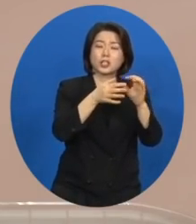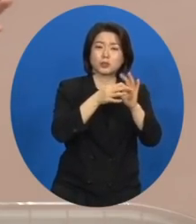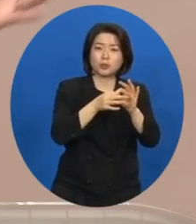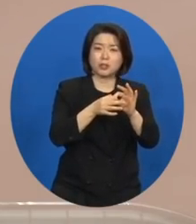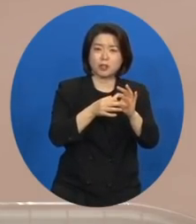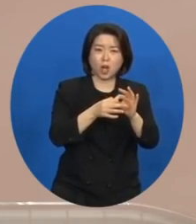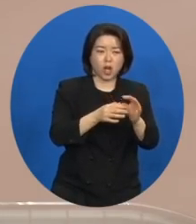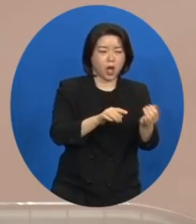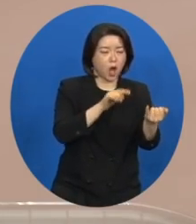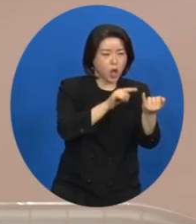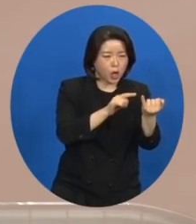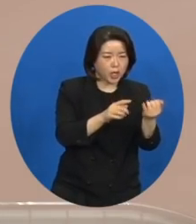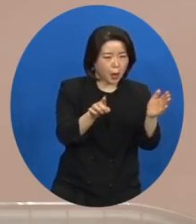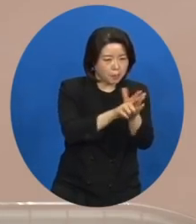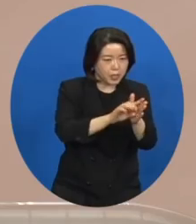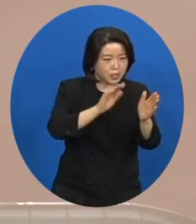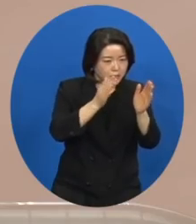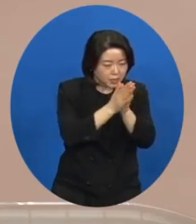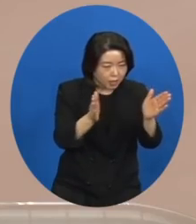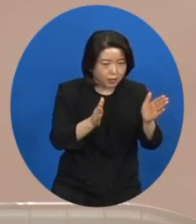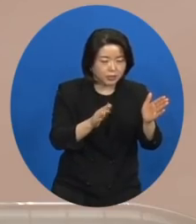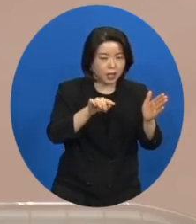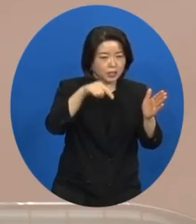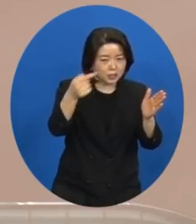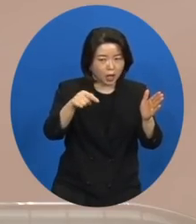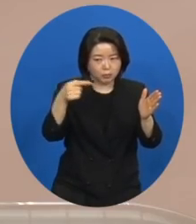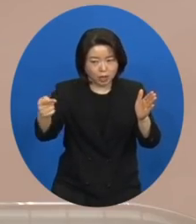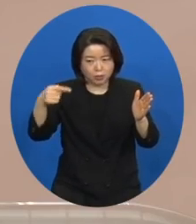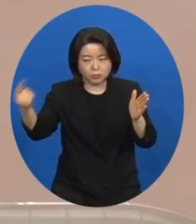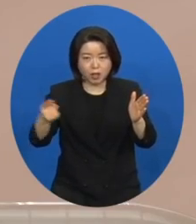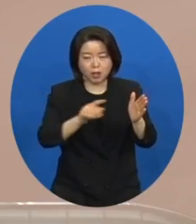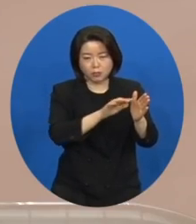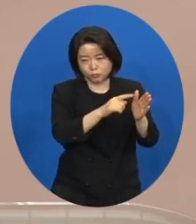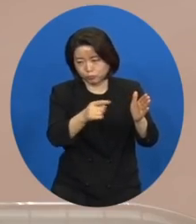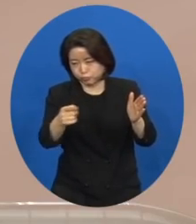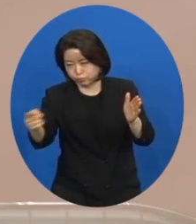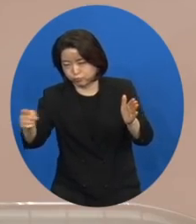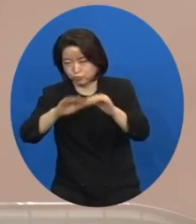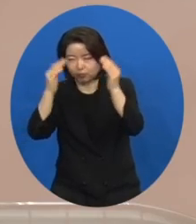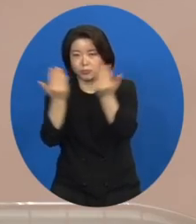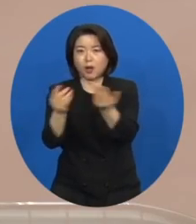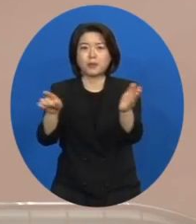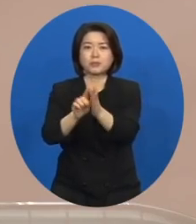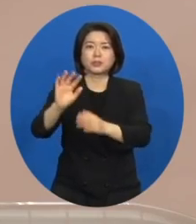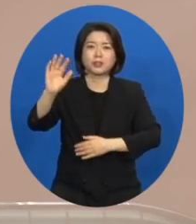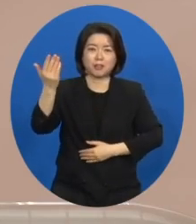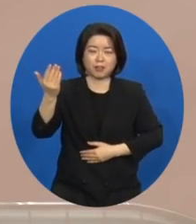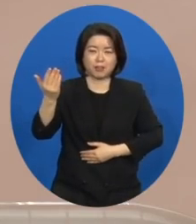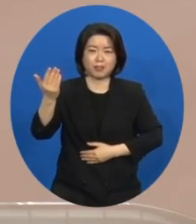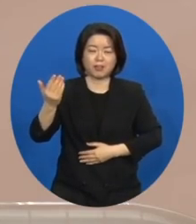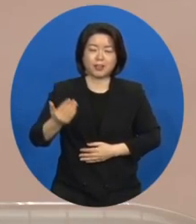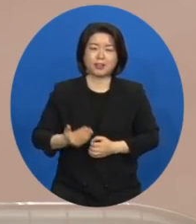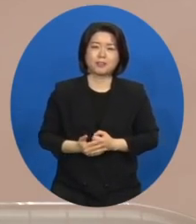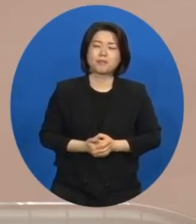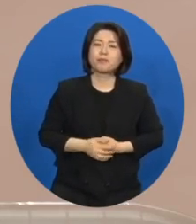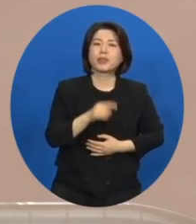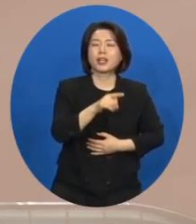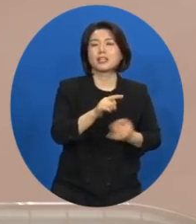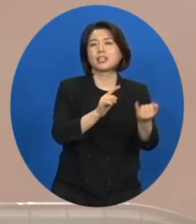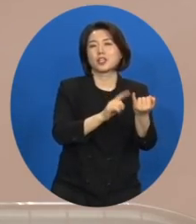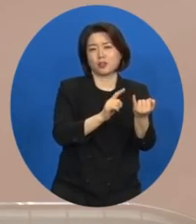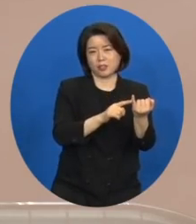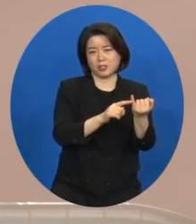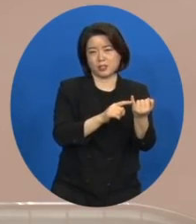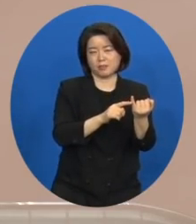이름을 자작 믿게 되는 거예요 놀라운 일이죠 여러분 우리가 이 여인의 있기 사는 만든